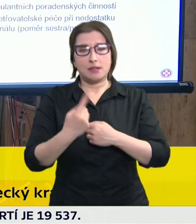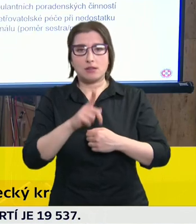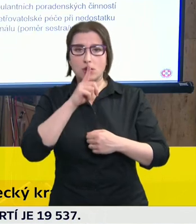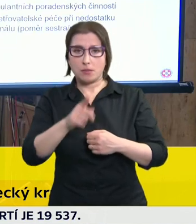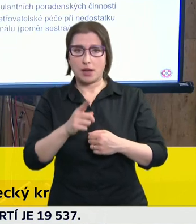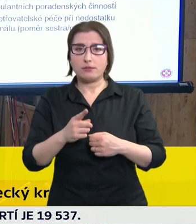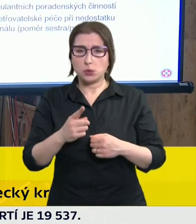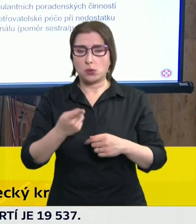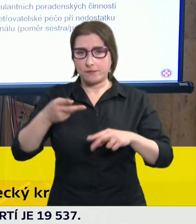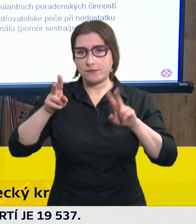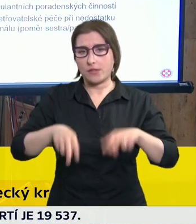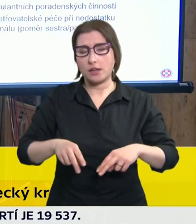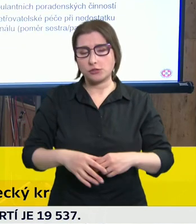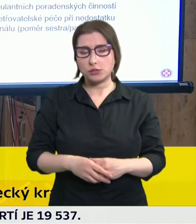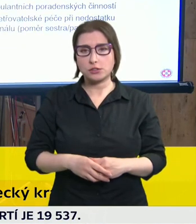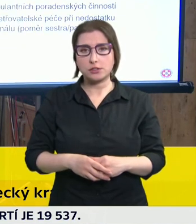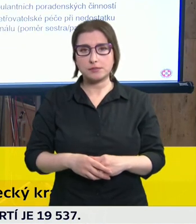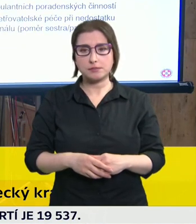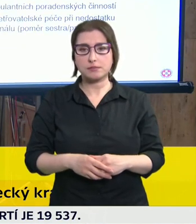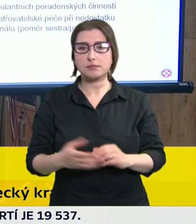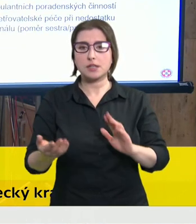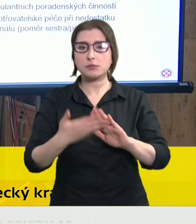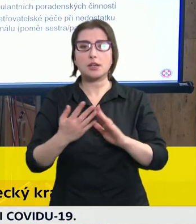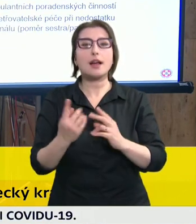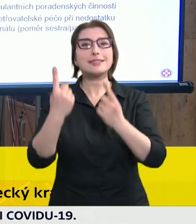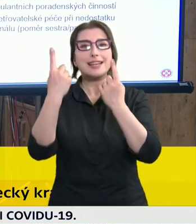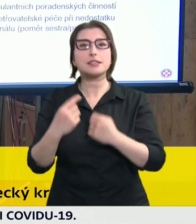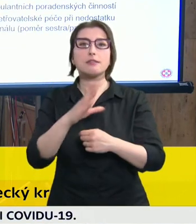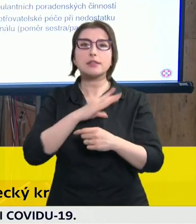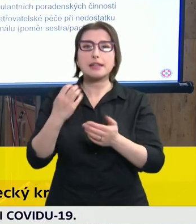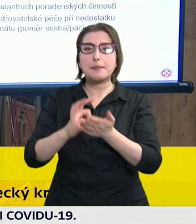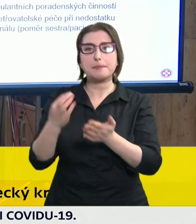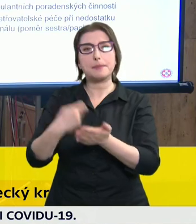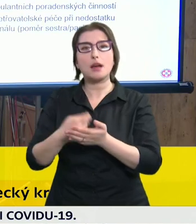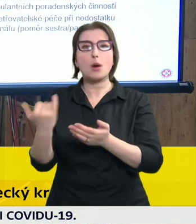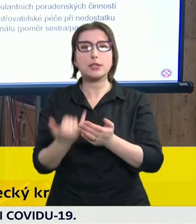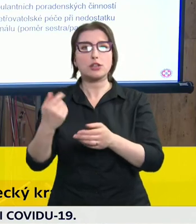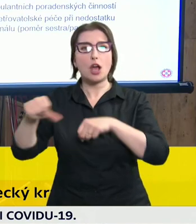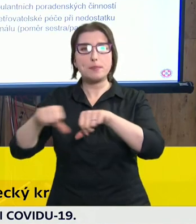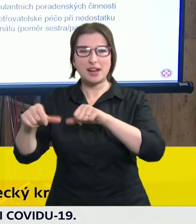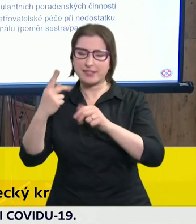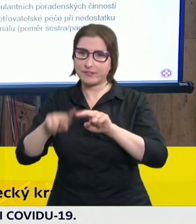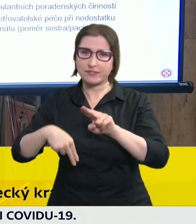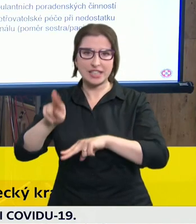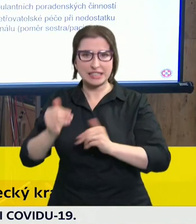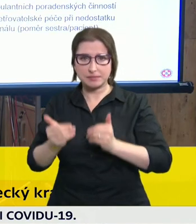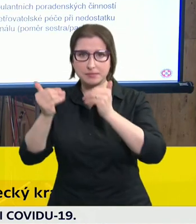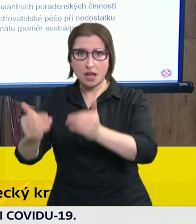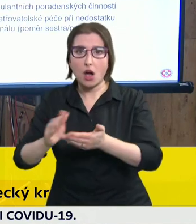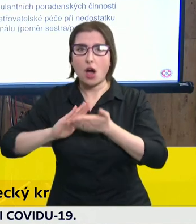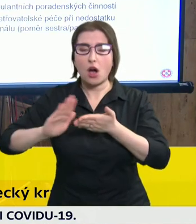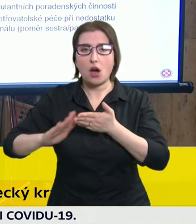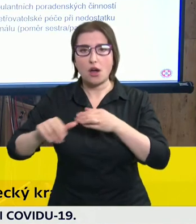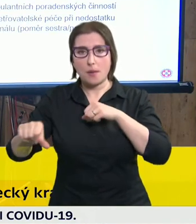závažné. Zástava elektivní operativy, odkládání akutní operativy u výkonu, které